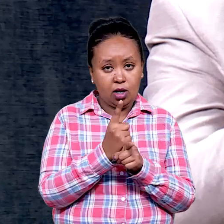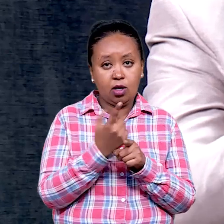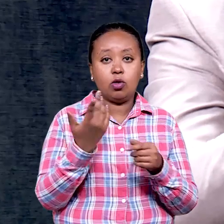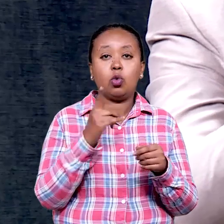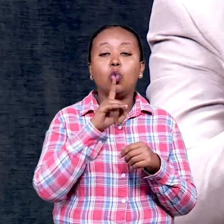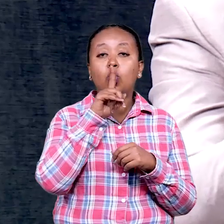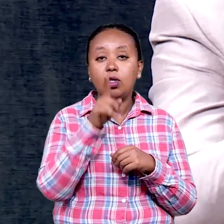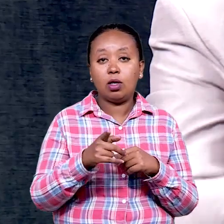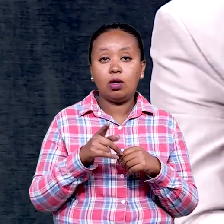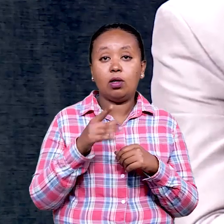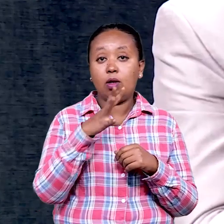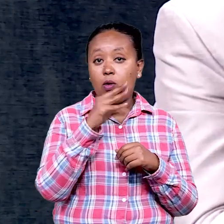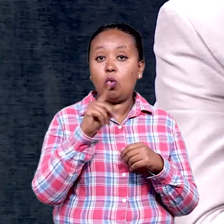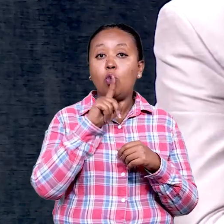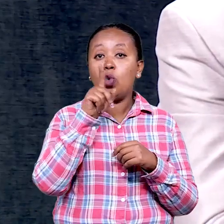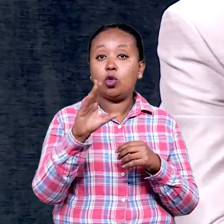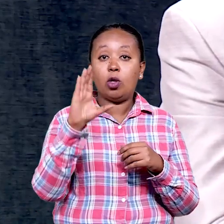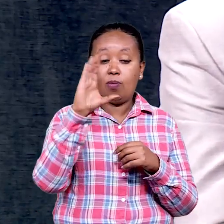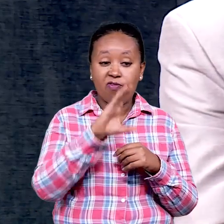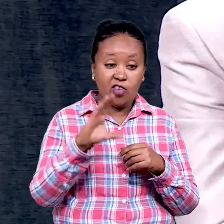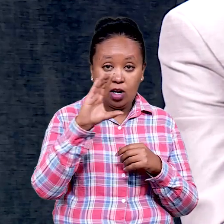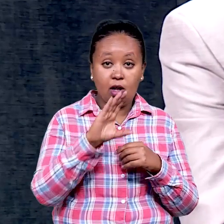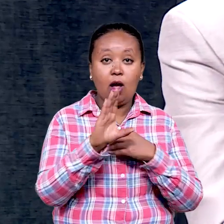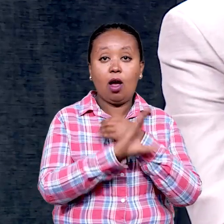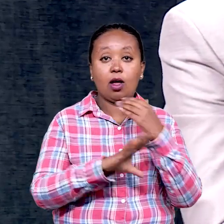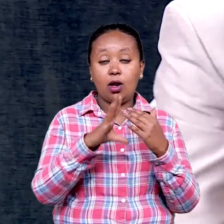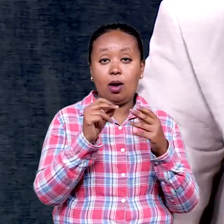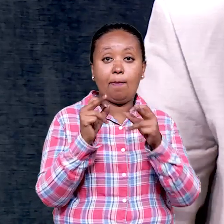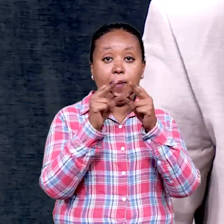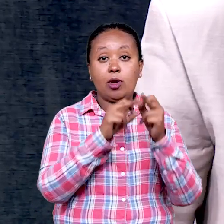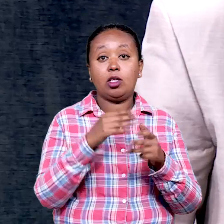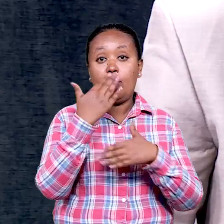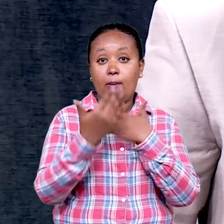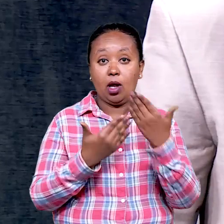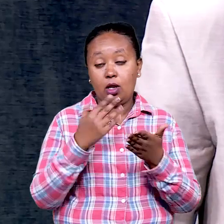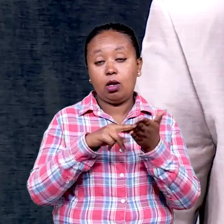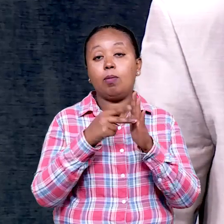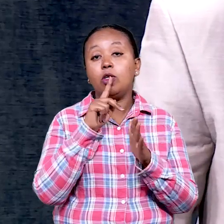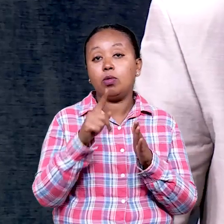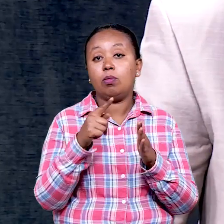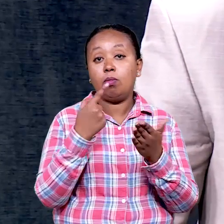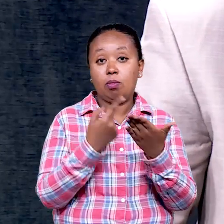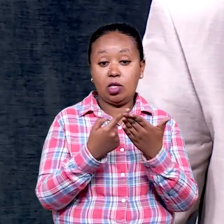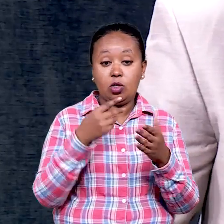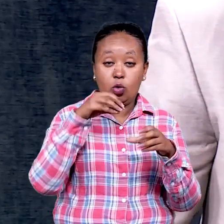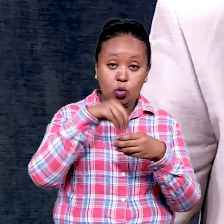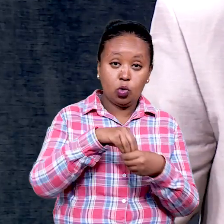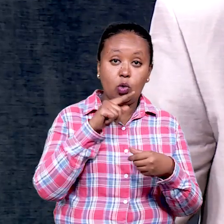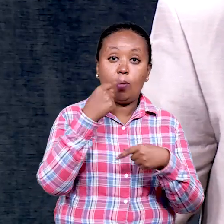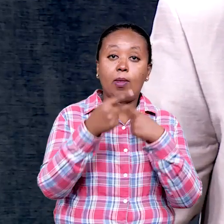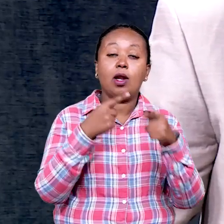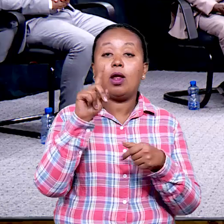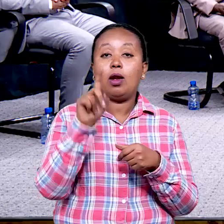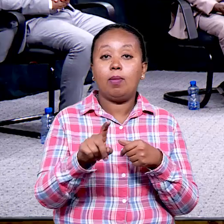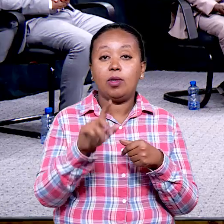ትክክለኝነት እውነተኝነት እና እውነትን የመፈለግ ሀገርን ማህበረሰብን የማገልገል ማለት ነው ሶ በዚህ ቅኝት ውስጥ